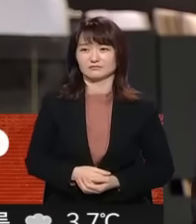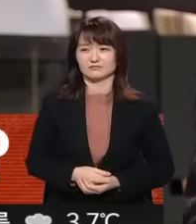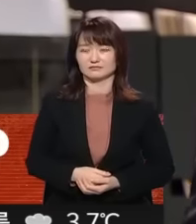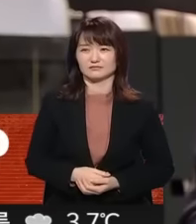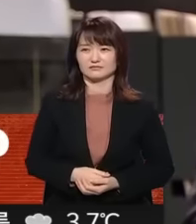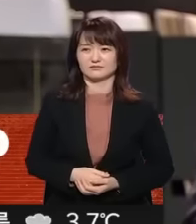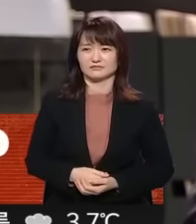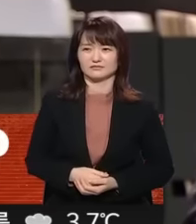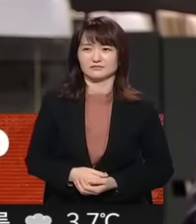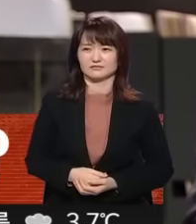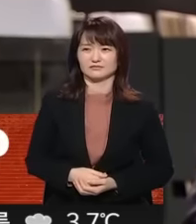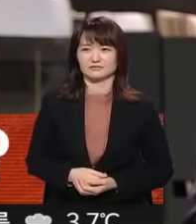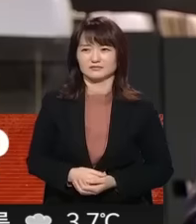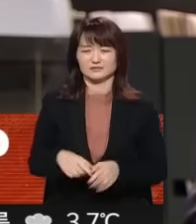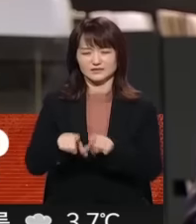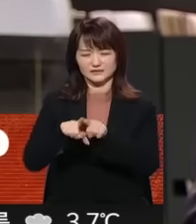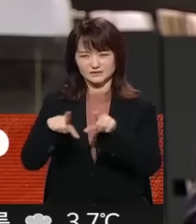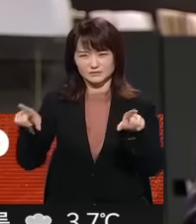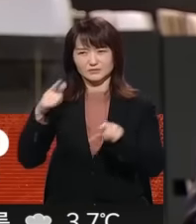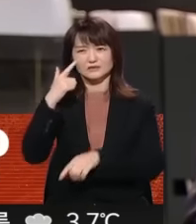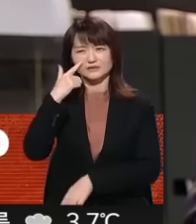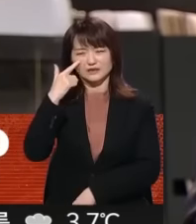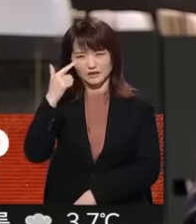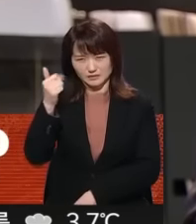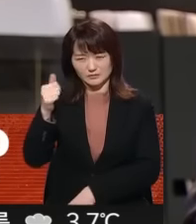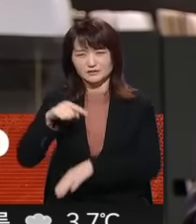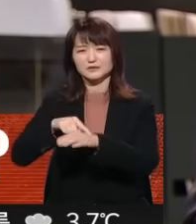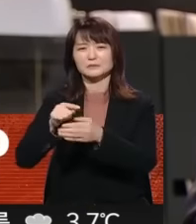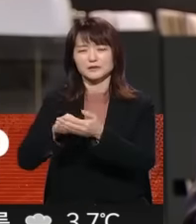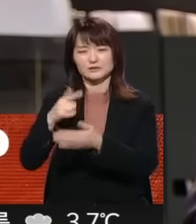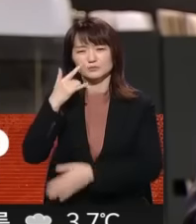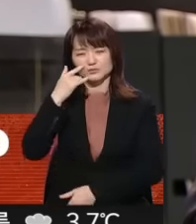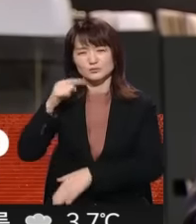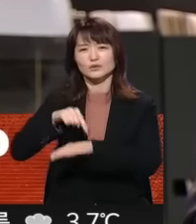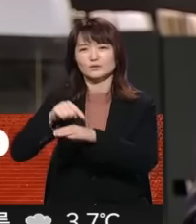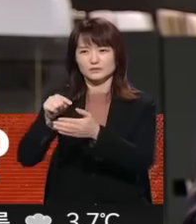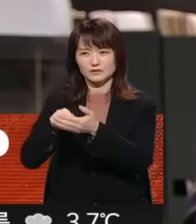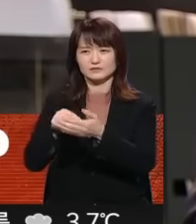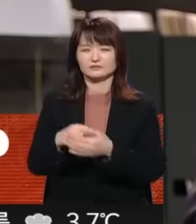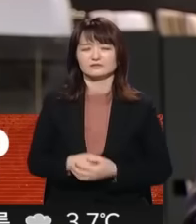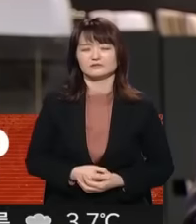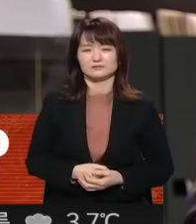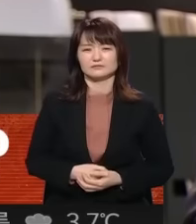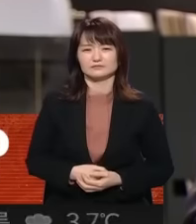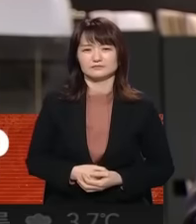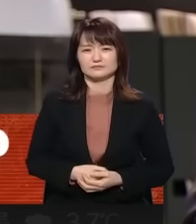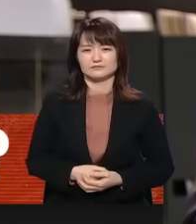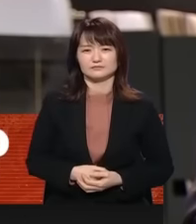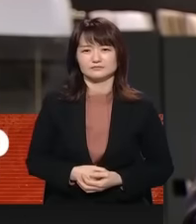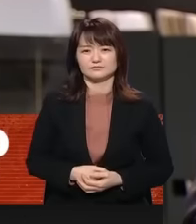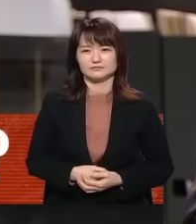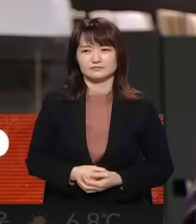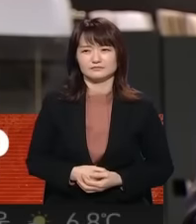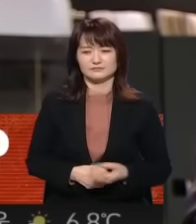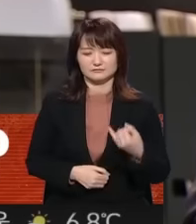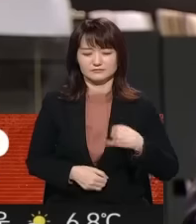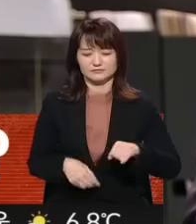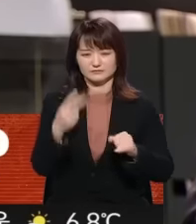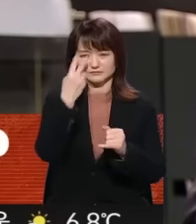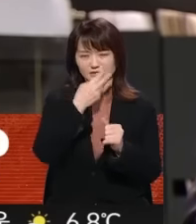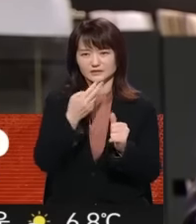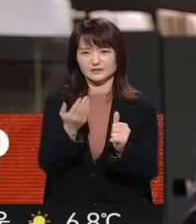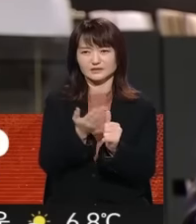그러니까 제가 그냥 일반적인 아버지의 마음입니다 부모의 마음이면 뭐 그래서 저는 모르겠습니다 이게 딸을 키우는